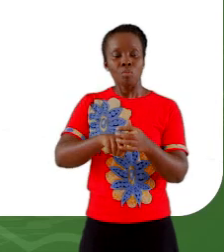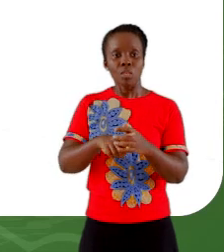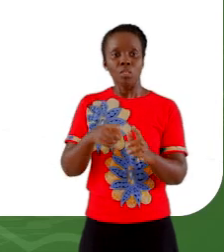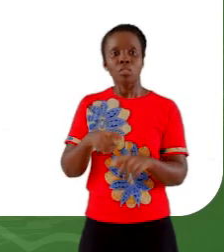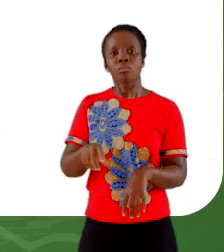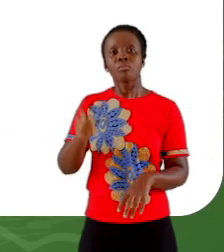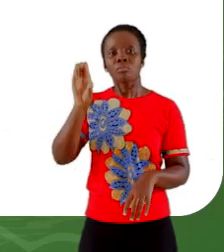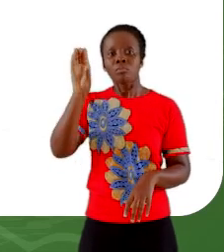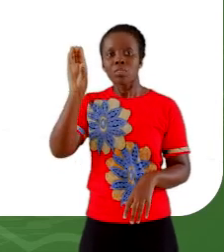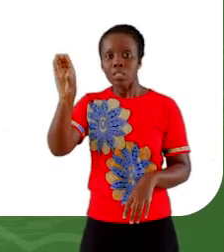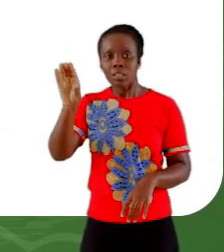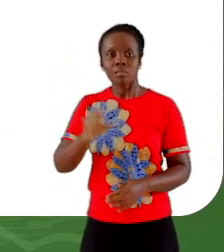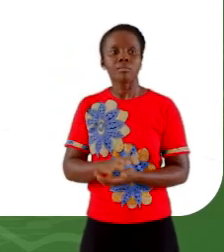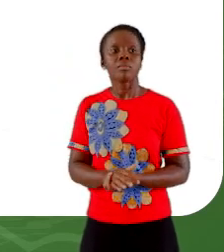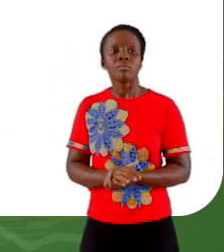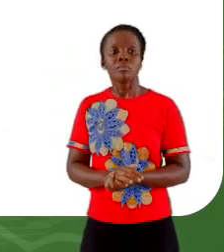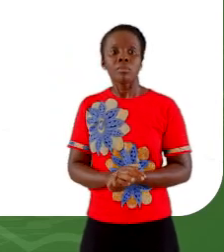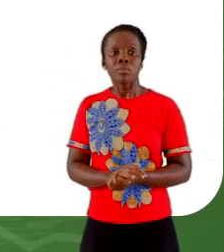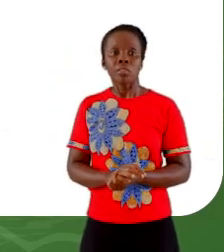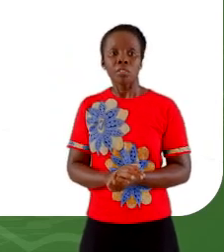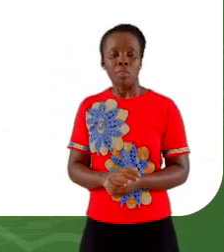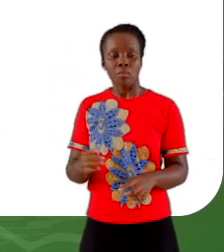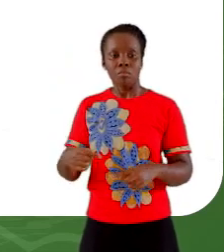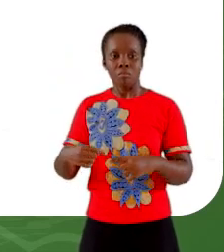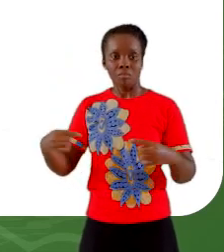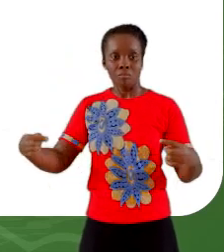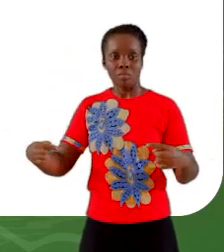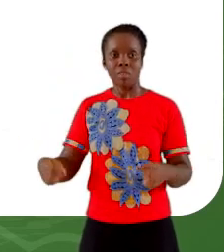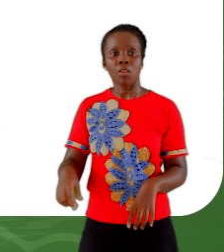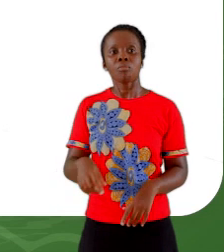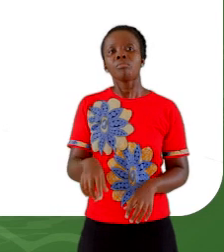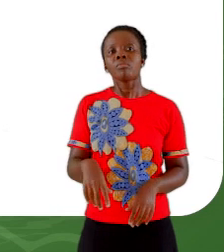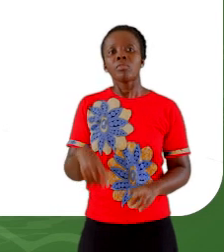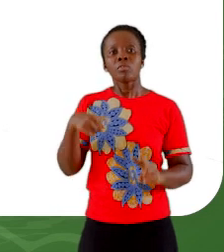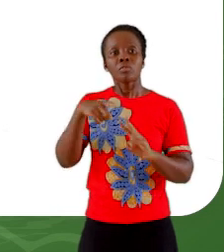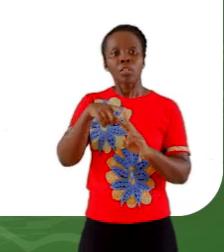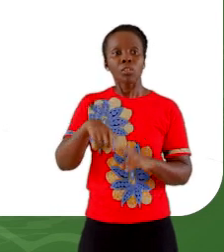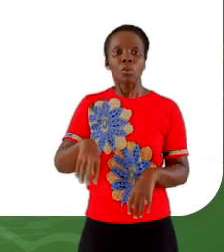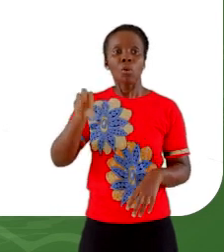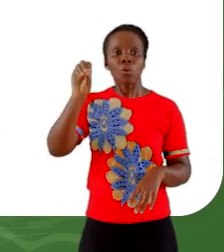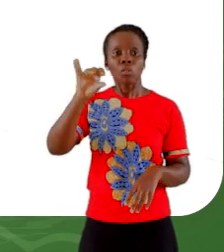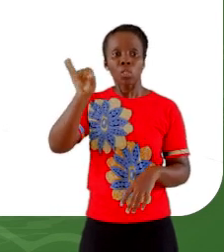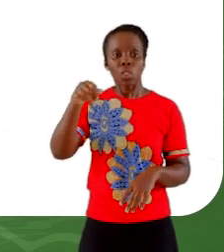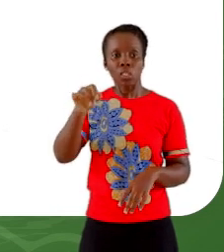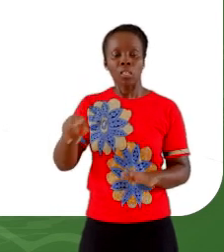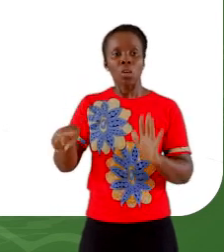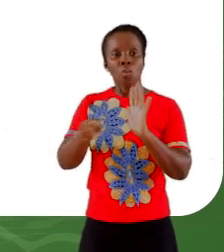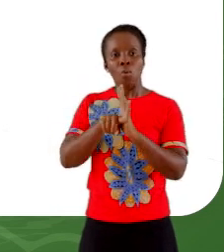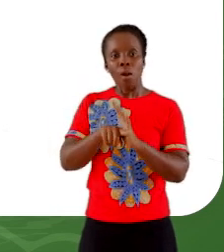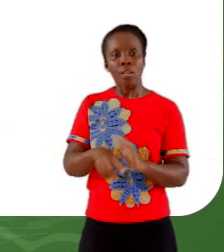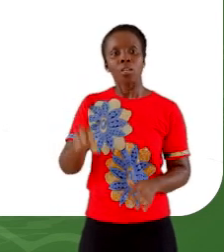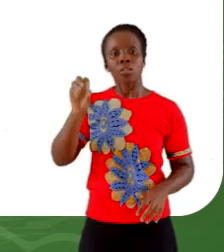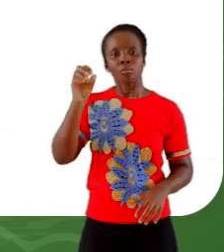sens contraire du vecteur OJ. Donc, je fais moins 1 OJ, moins